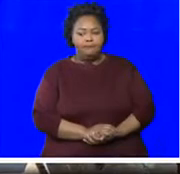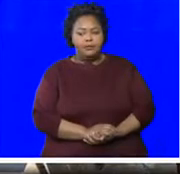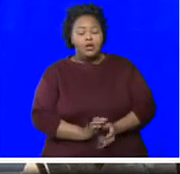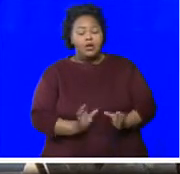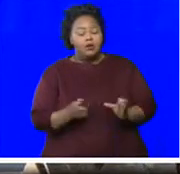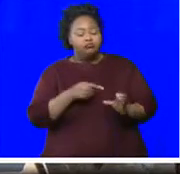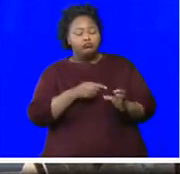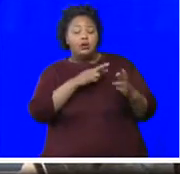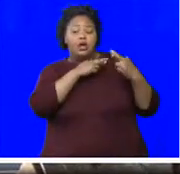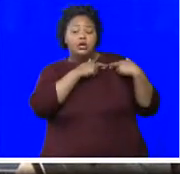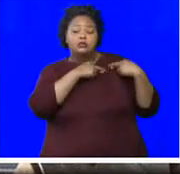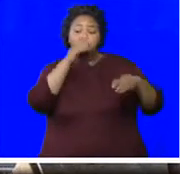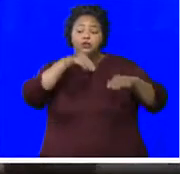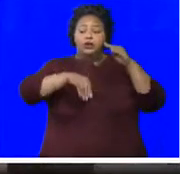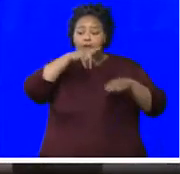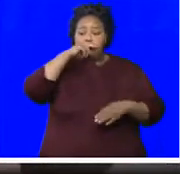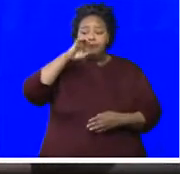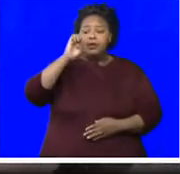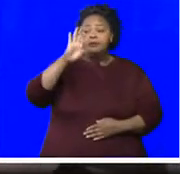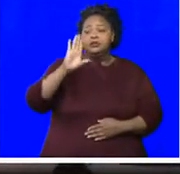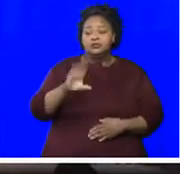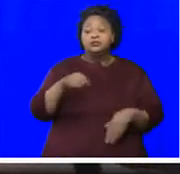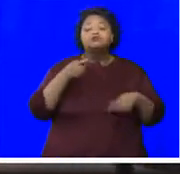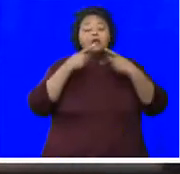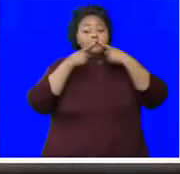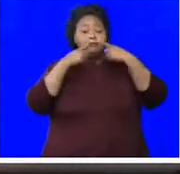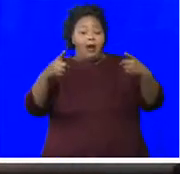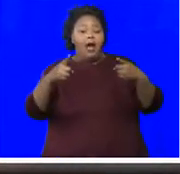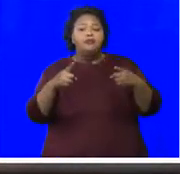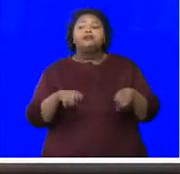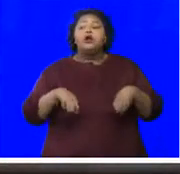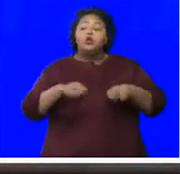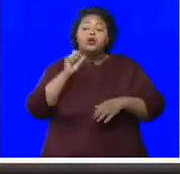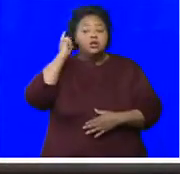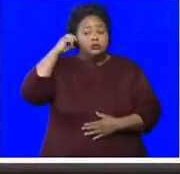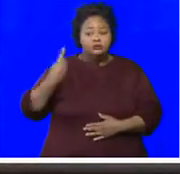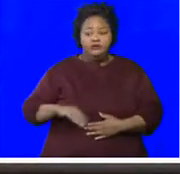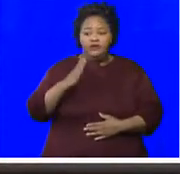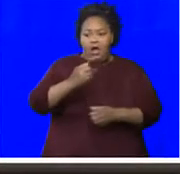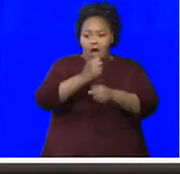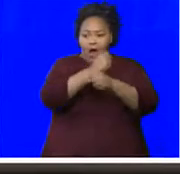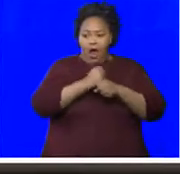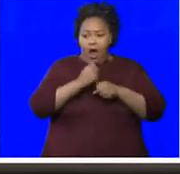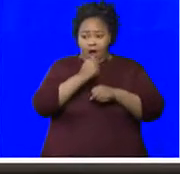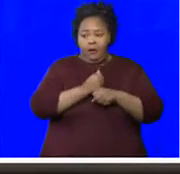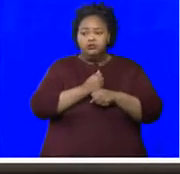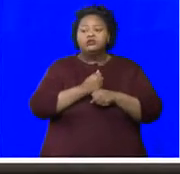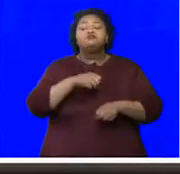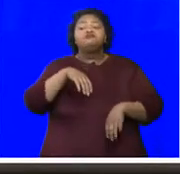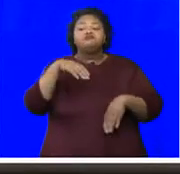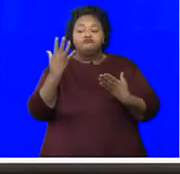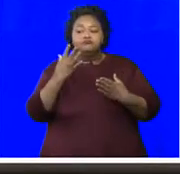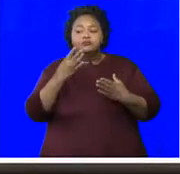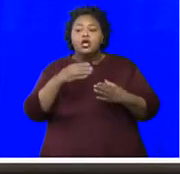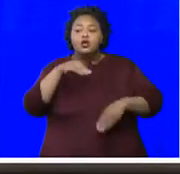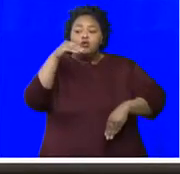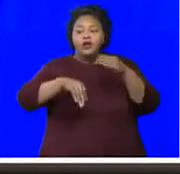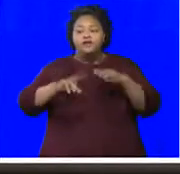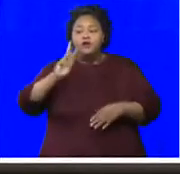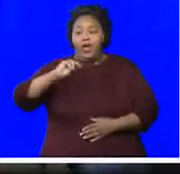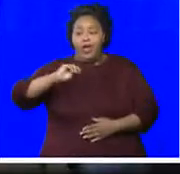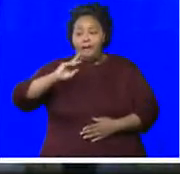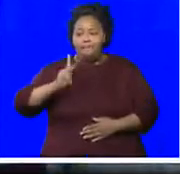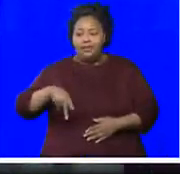Libandla elikhethwe nemincele EBC lati sasive senkundla sesiphofaneni ngelikhetho lekuvala sikhala selilunga lephalamende emhlati ngemashumi lamathathu kukhulwane